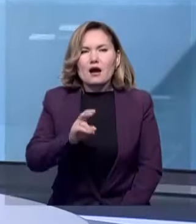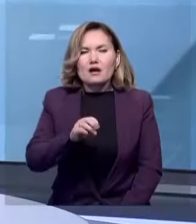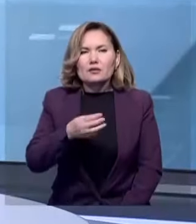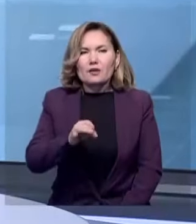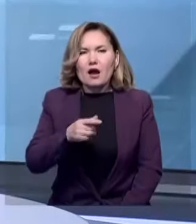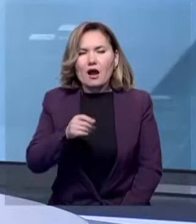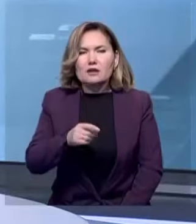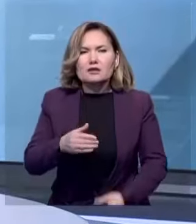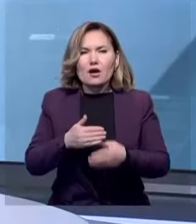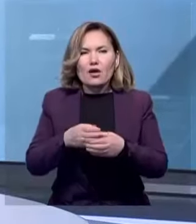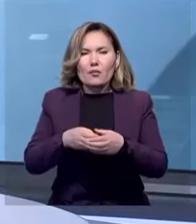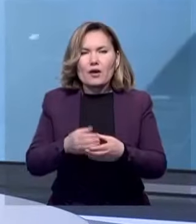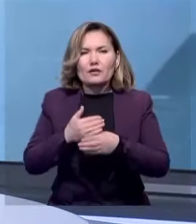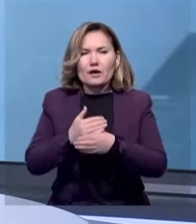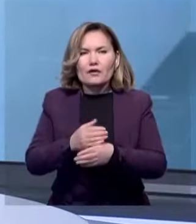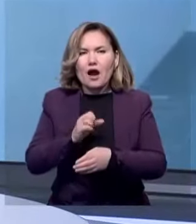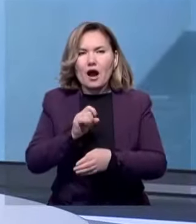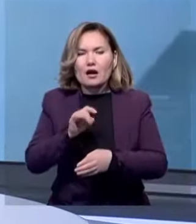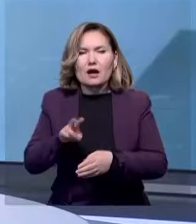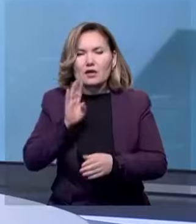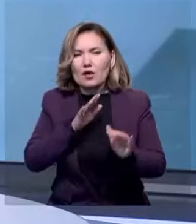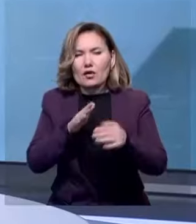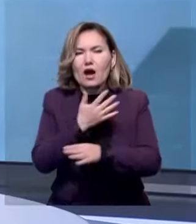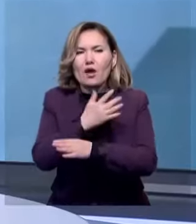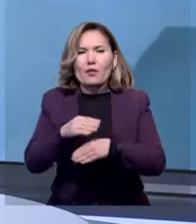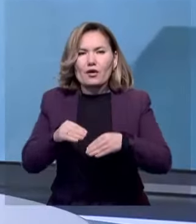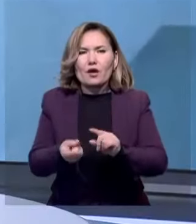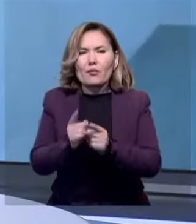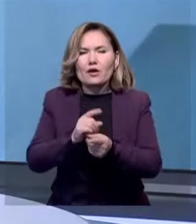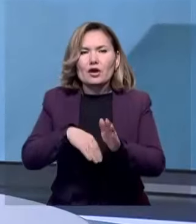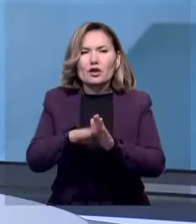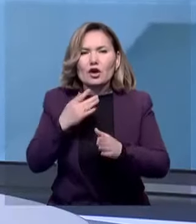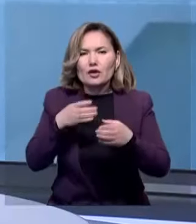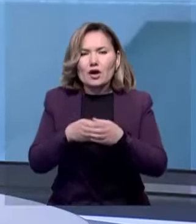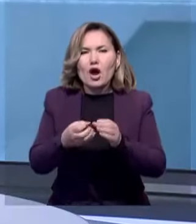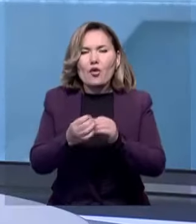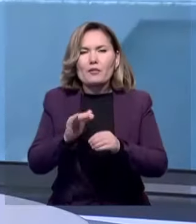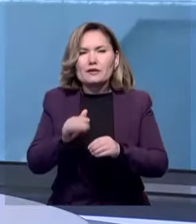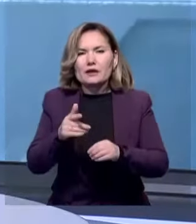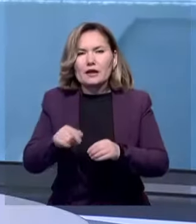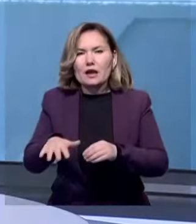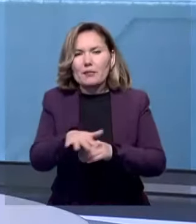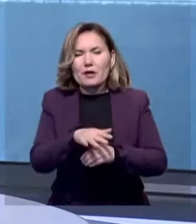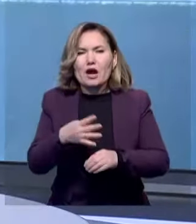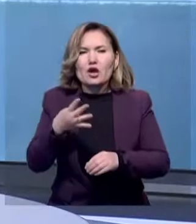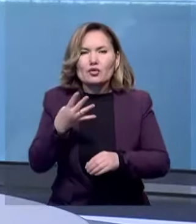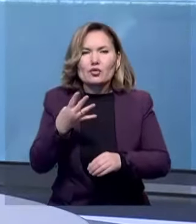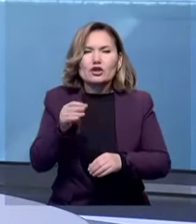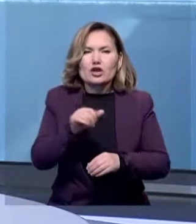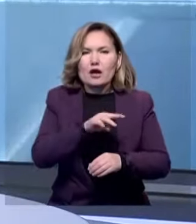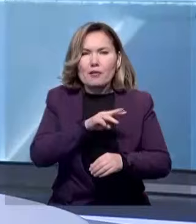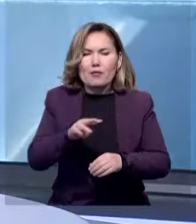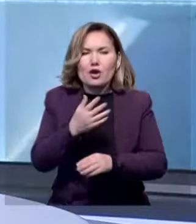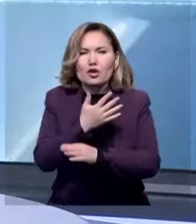Қазмұнайгаздың қолдауымен Арал теңізінің құрғап кеткен ұлтаны жасыл желекке айналады. Ұлттық компания 15 мың гектар жерге 4,5 миллион түп